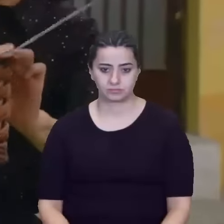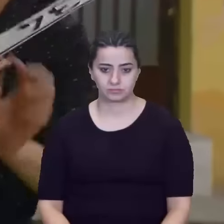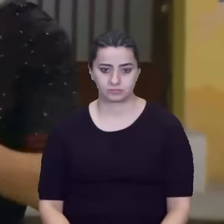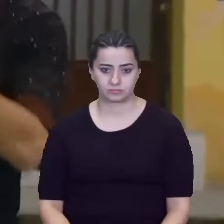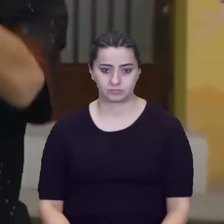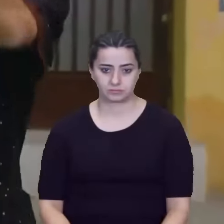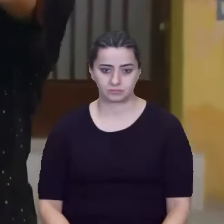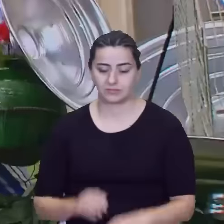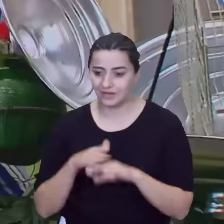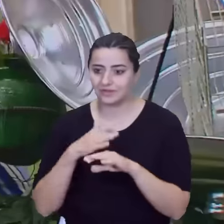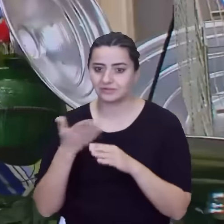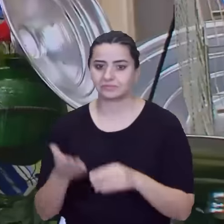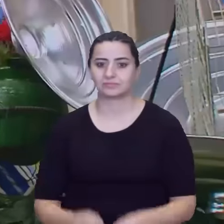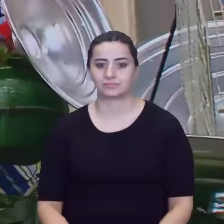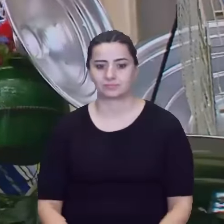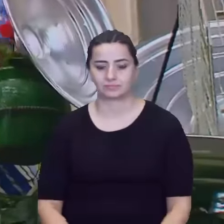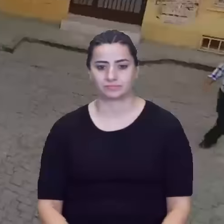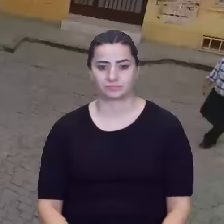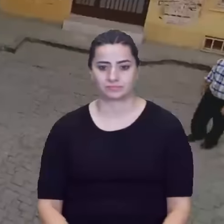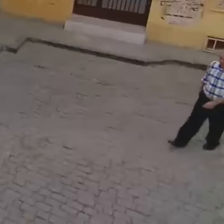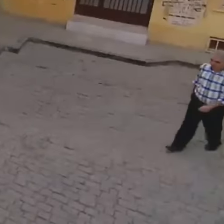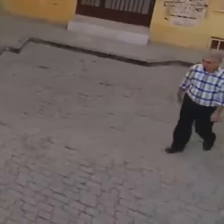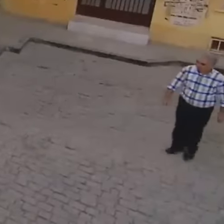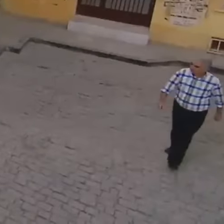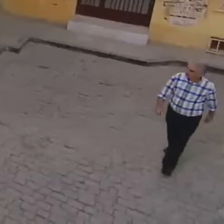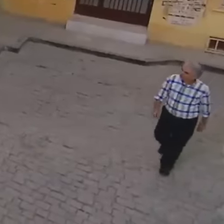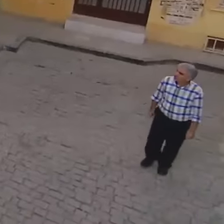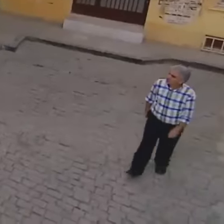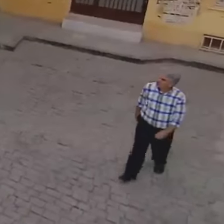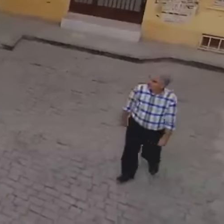efendim. Evet, yavaş yavaş, buyurun. Seyfi sepeti çekiyor.